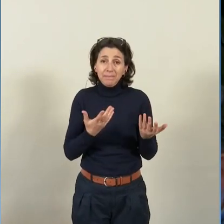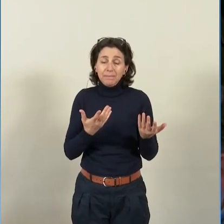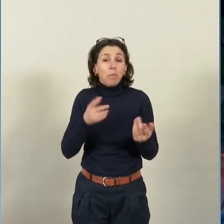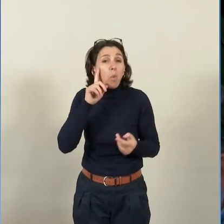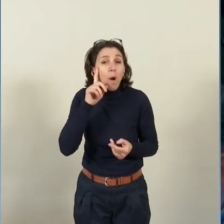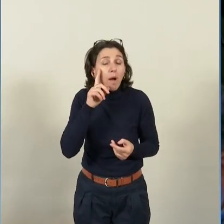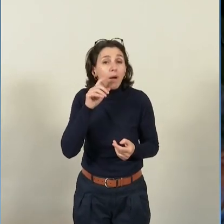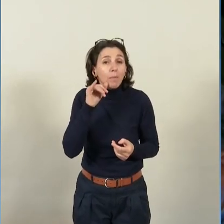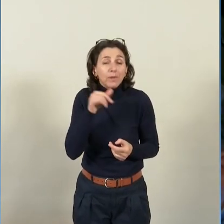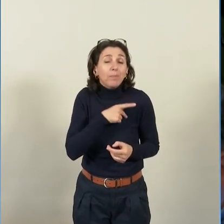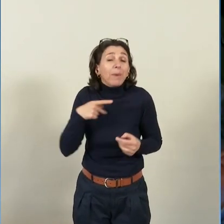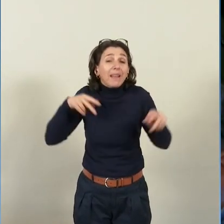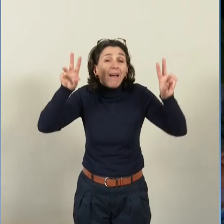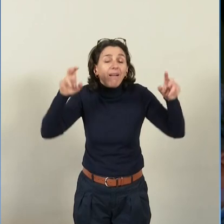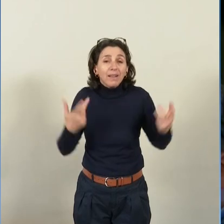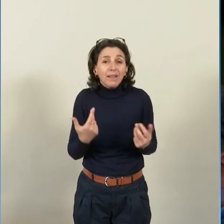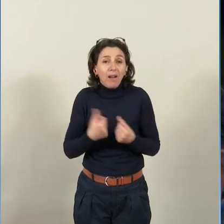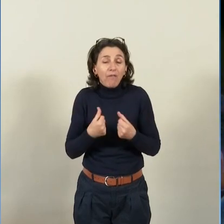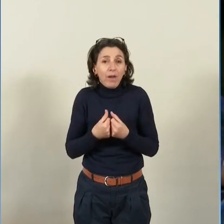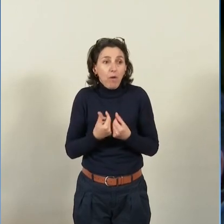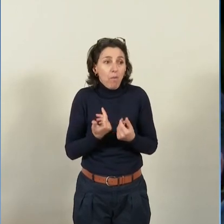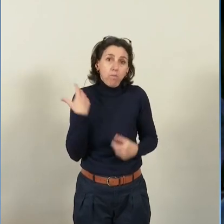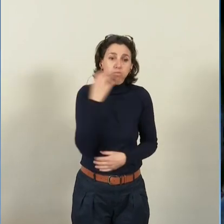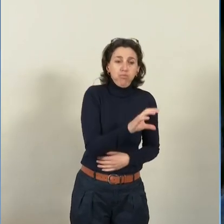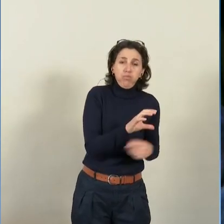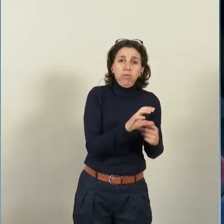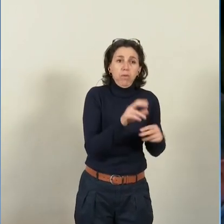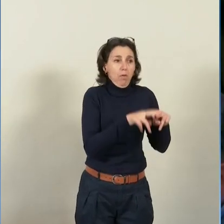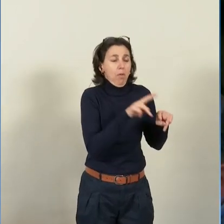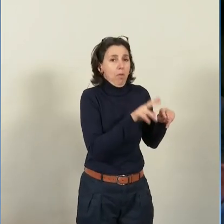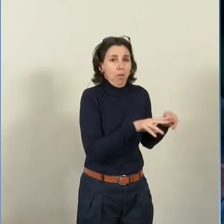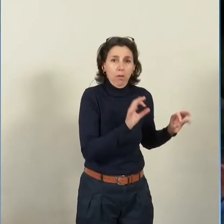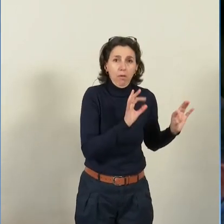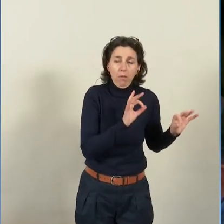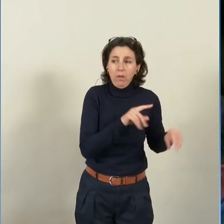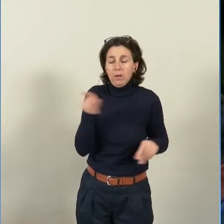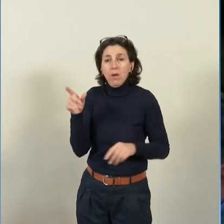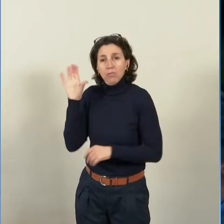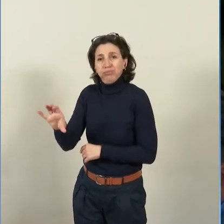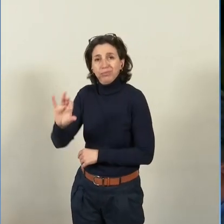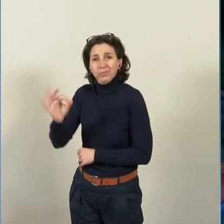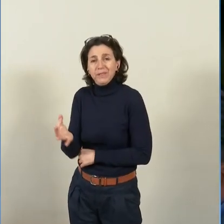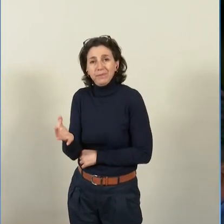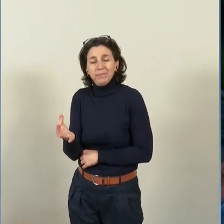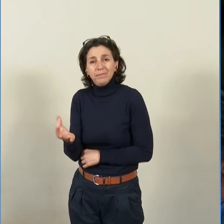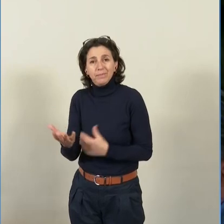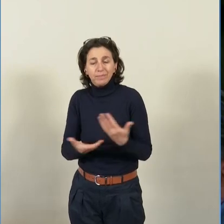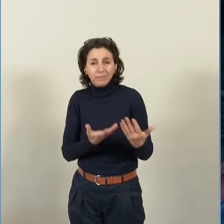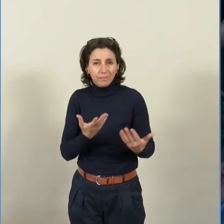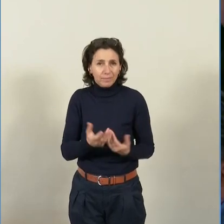petit propriétaire lui il aura pas les mêmes moyens que ces gros systèmes financiers qui eux vont